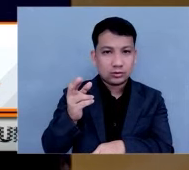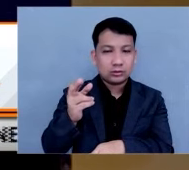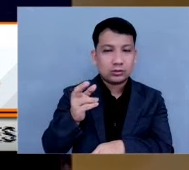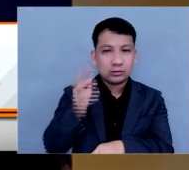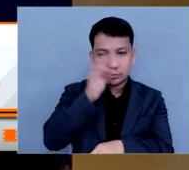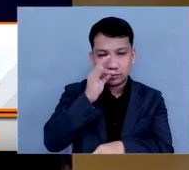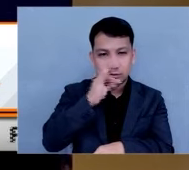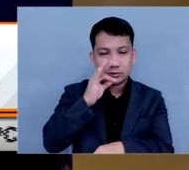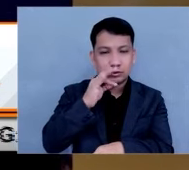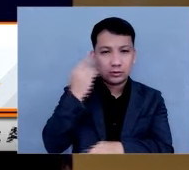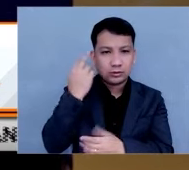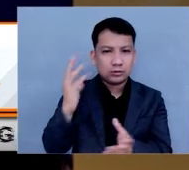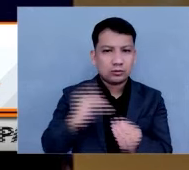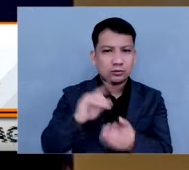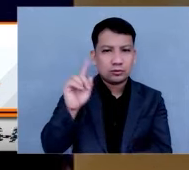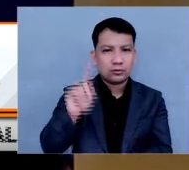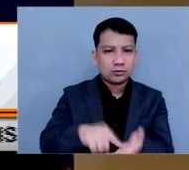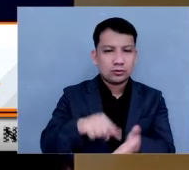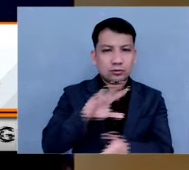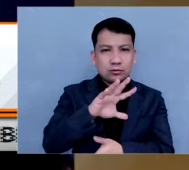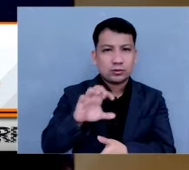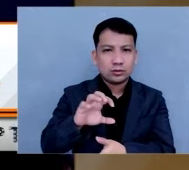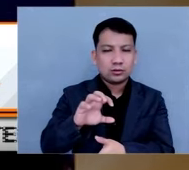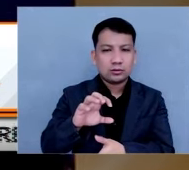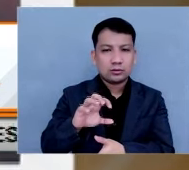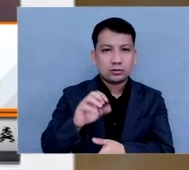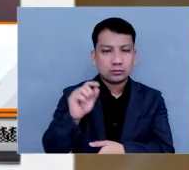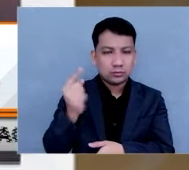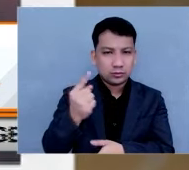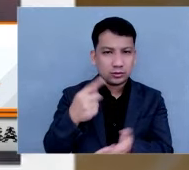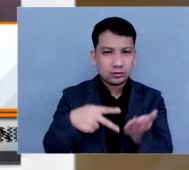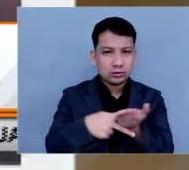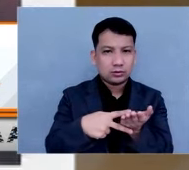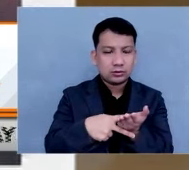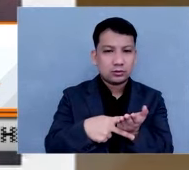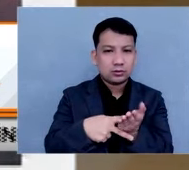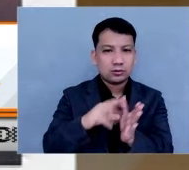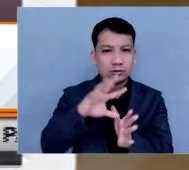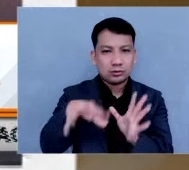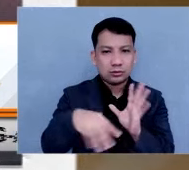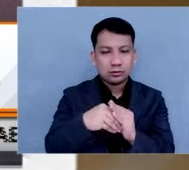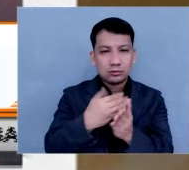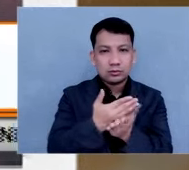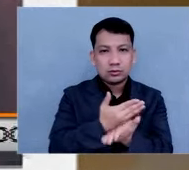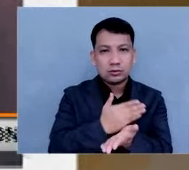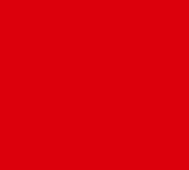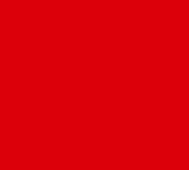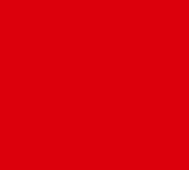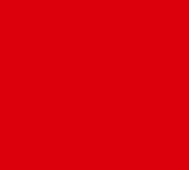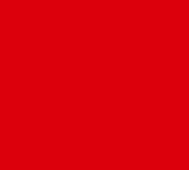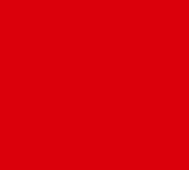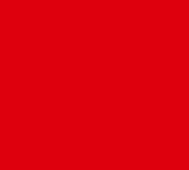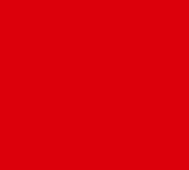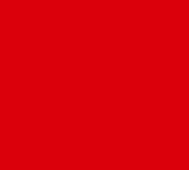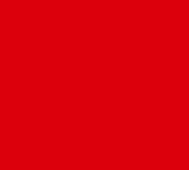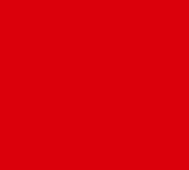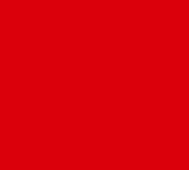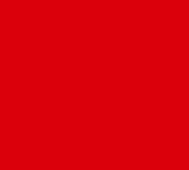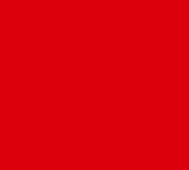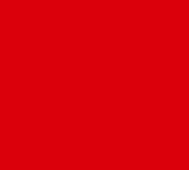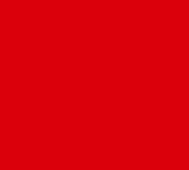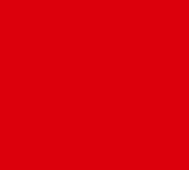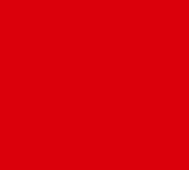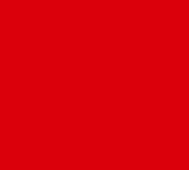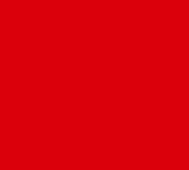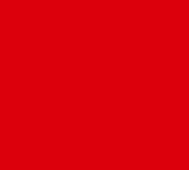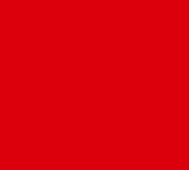singer. 1,500 pesos lang ang kada ticket na may bahagi pang mapupunta sa charity. Mga kapatid,